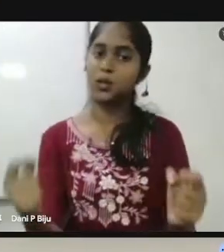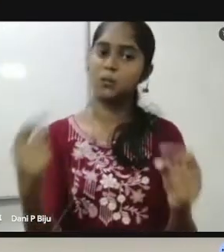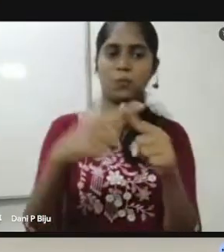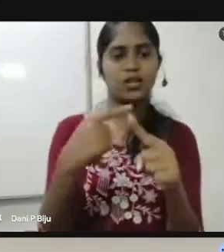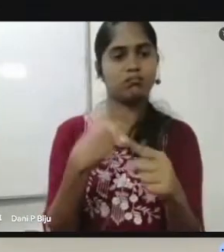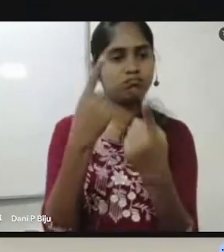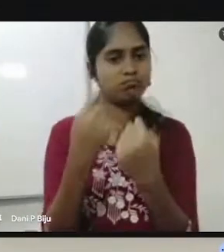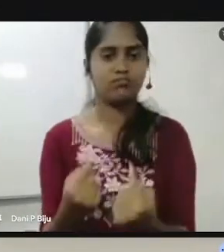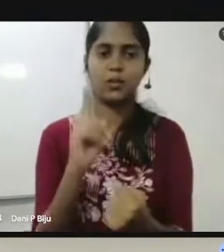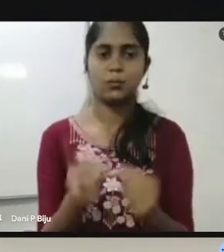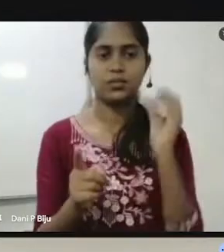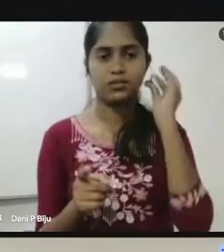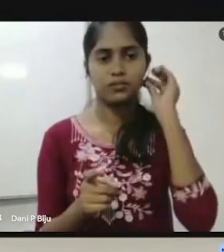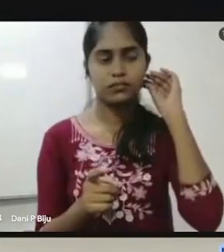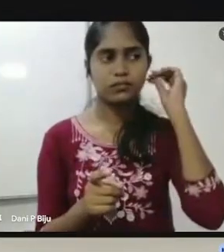ചെയ്യുന്നത്.